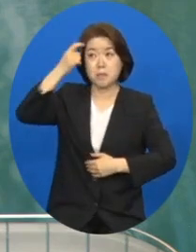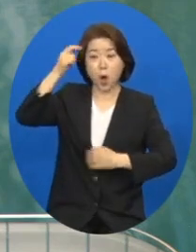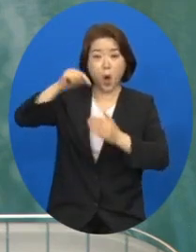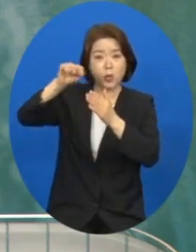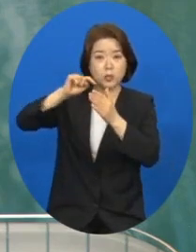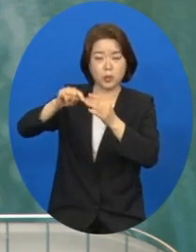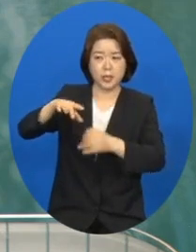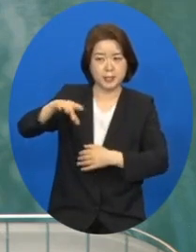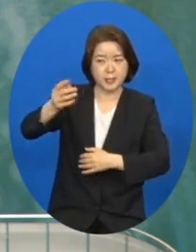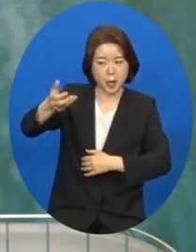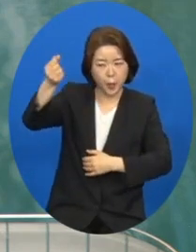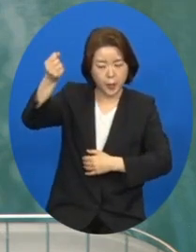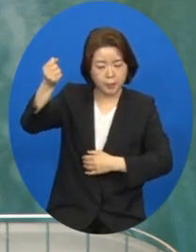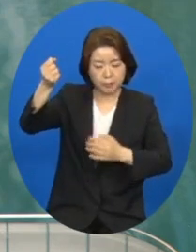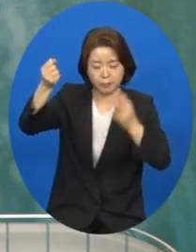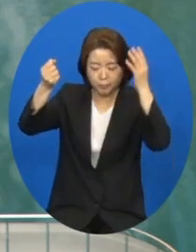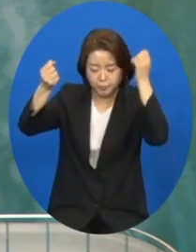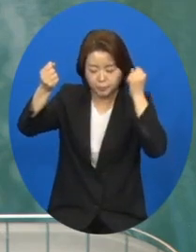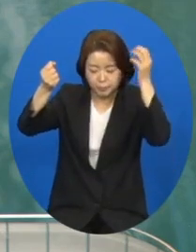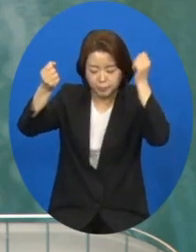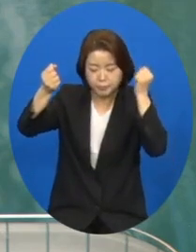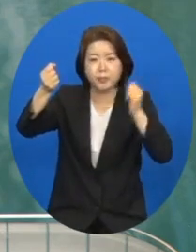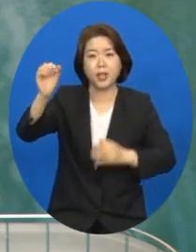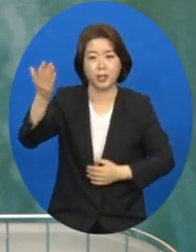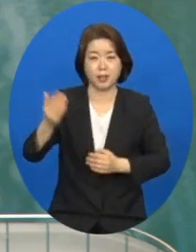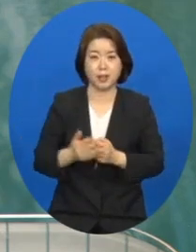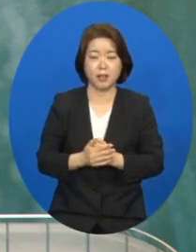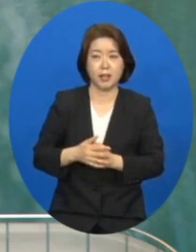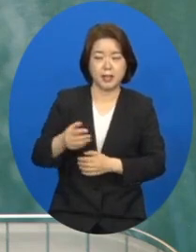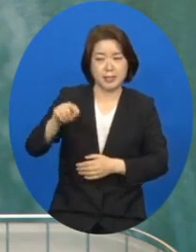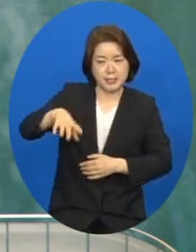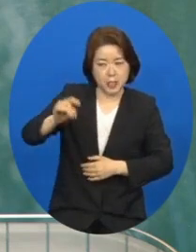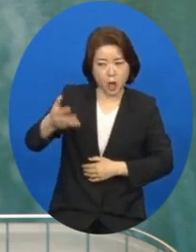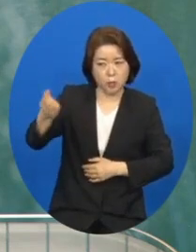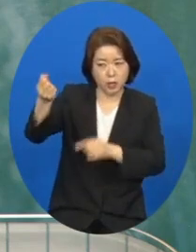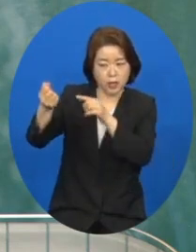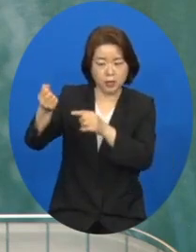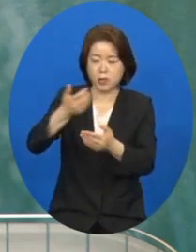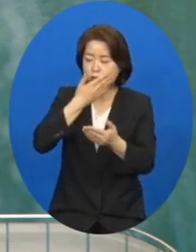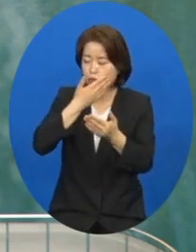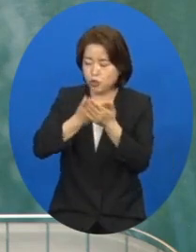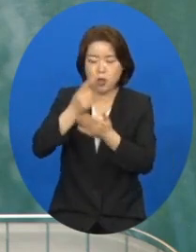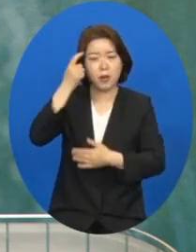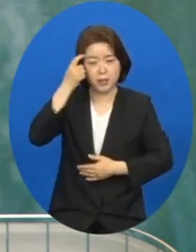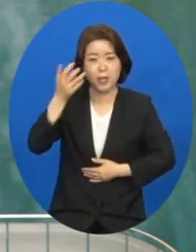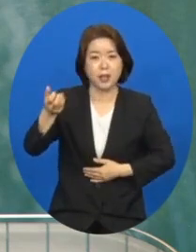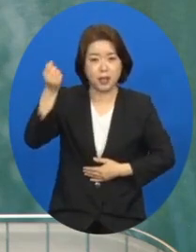첫 것을 기억하게 하는 거죠. 첫 것을 중요하게 생각하게 만드는 거죠.